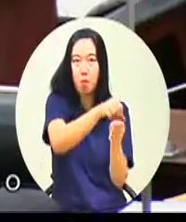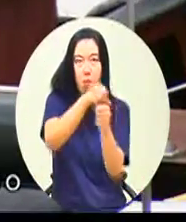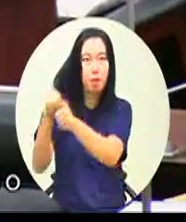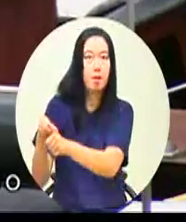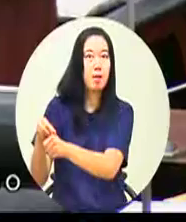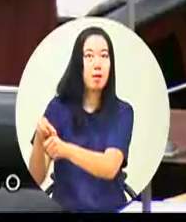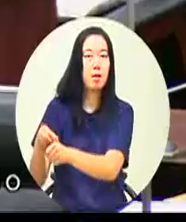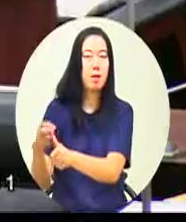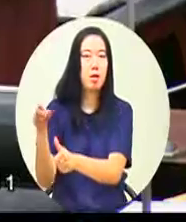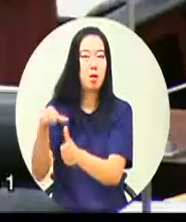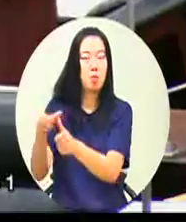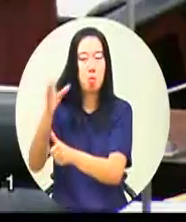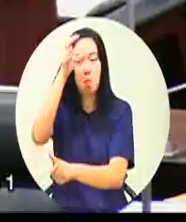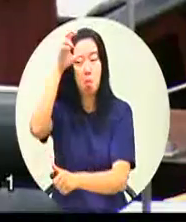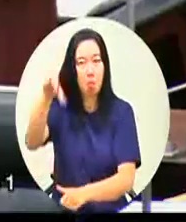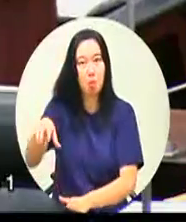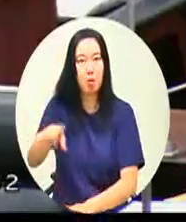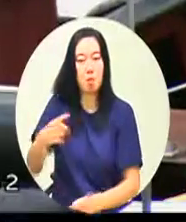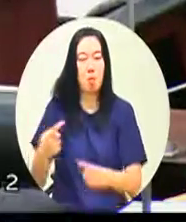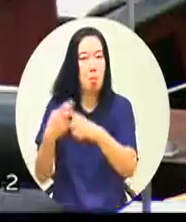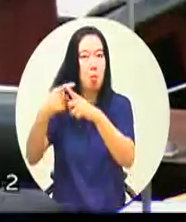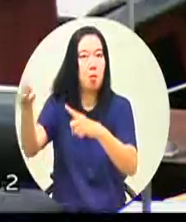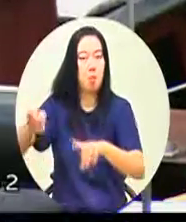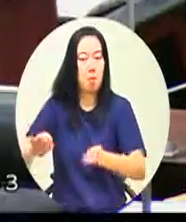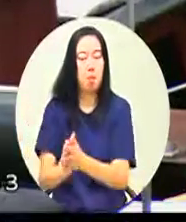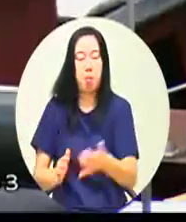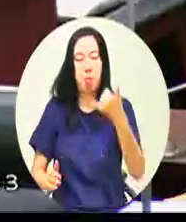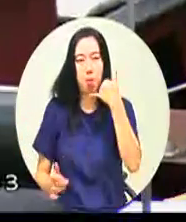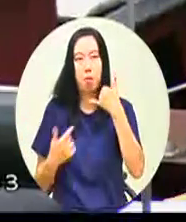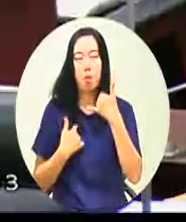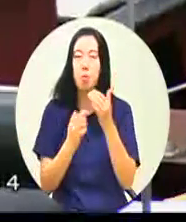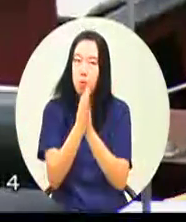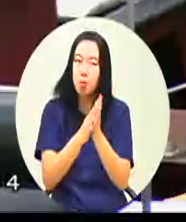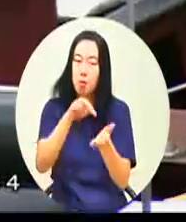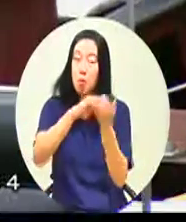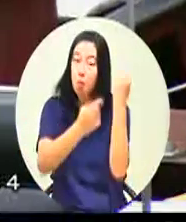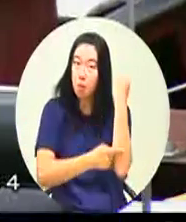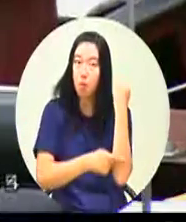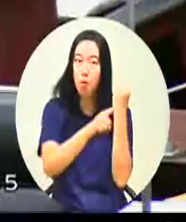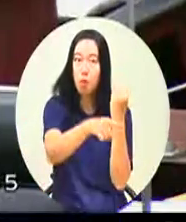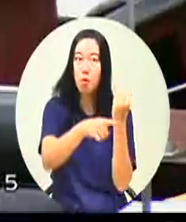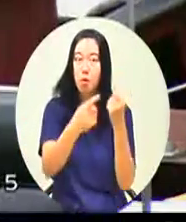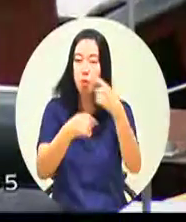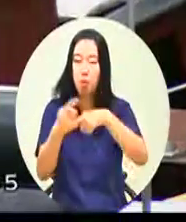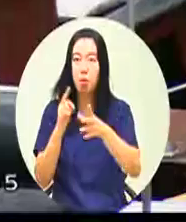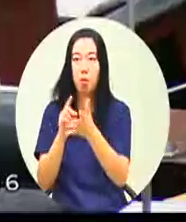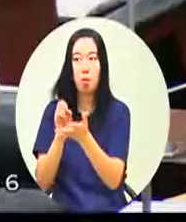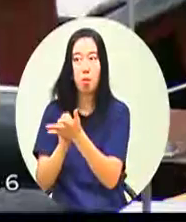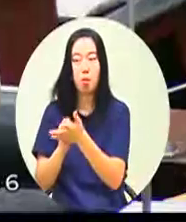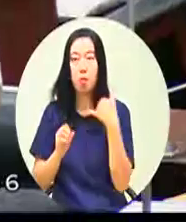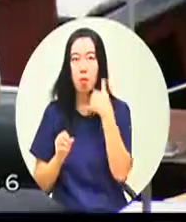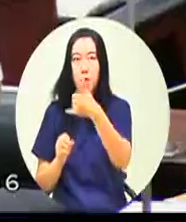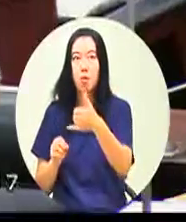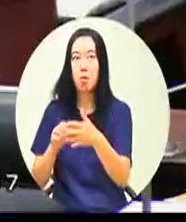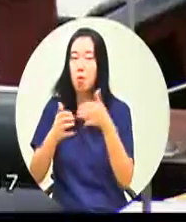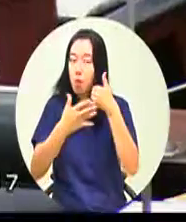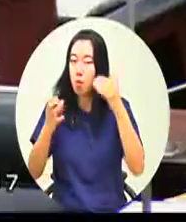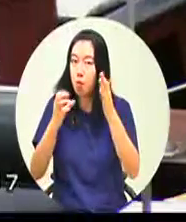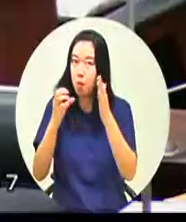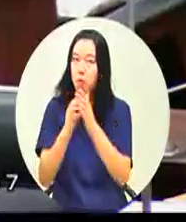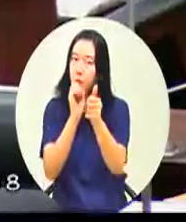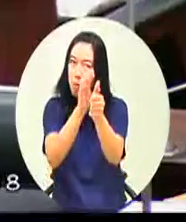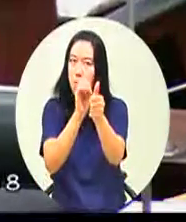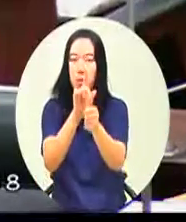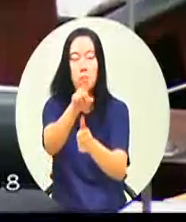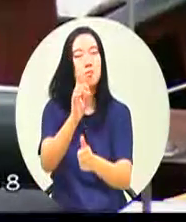家啊。迄阵顺敲电话给我顺敲拜托李伟敲给因河川局的局长嘛无效呢，